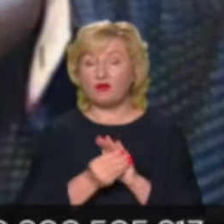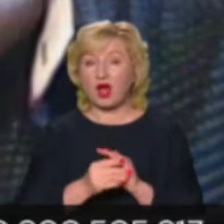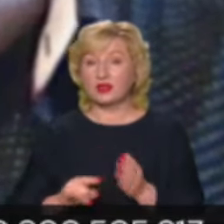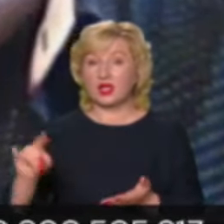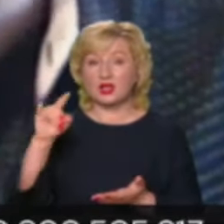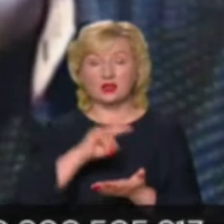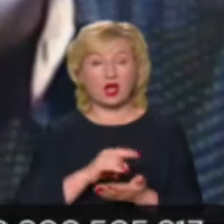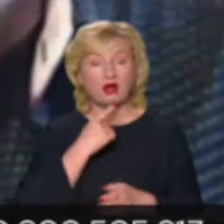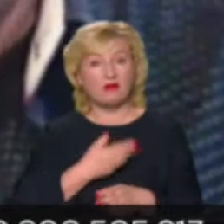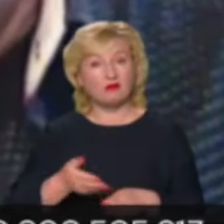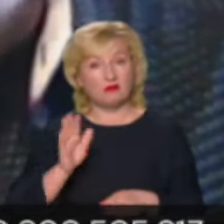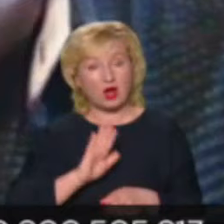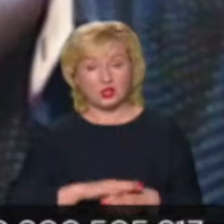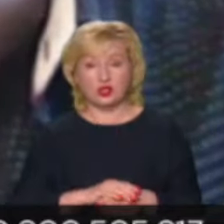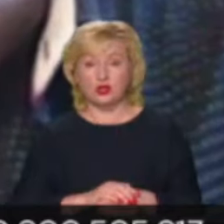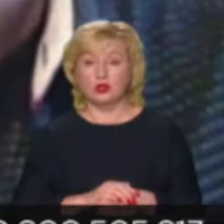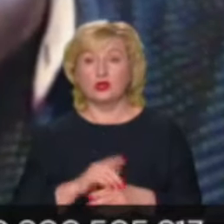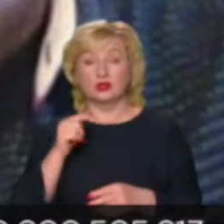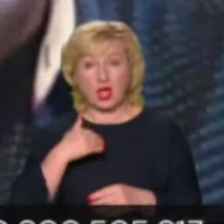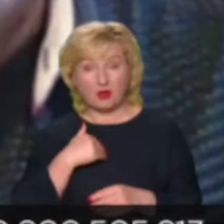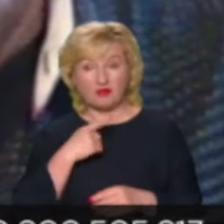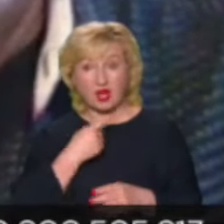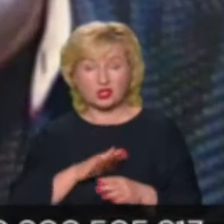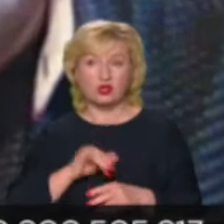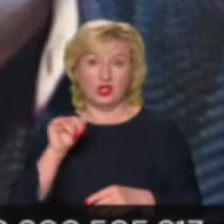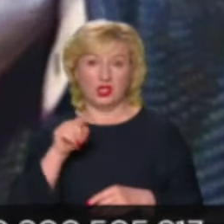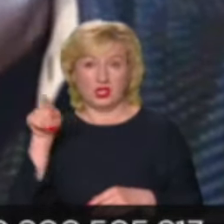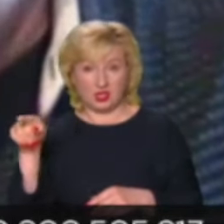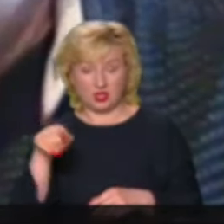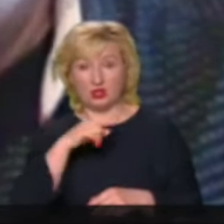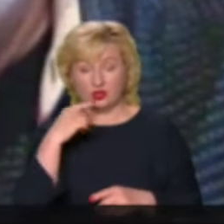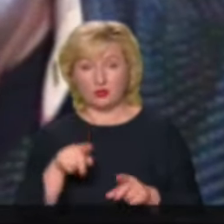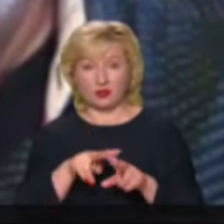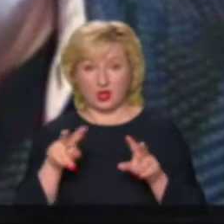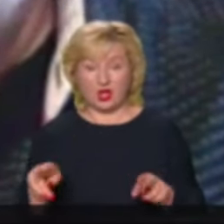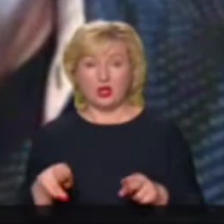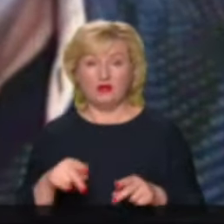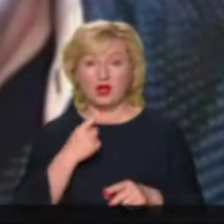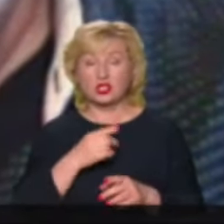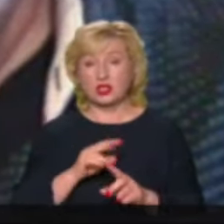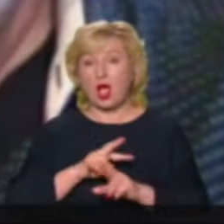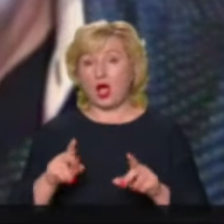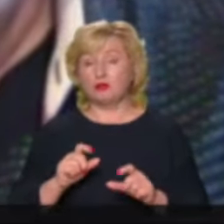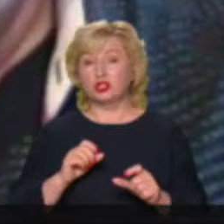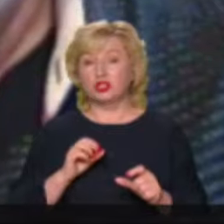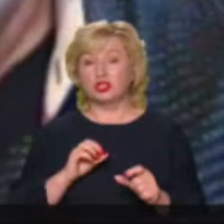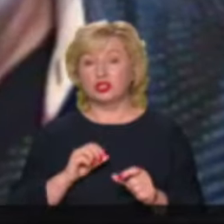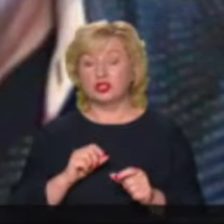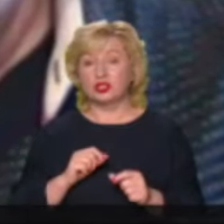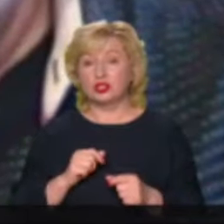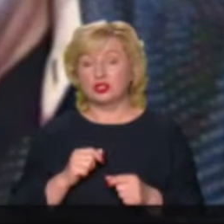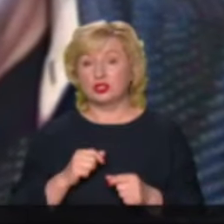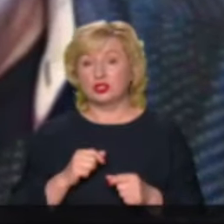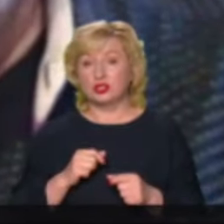важко. Нам Дякую. Буде важко і їм важко, розумієте? Це така шахматна партія, хто кого. Дякую, пане